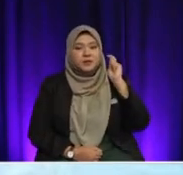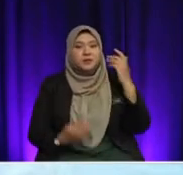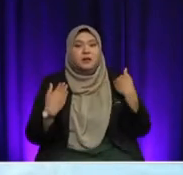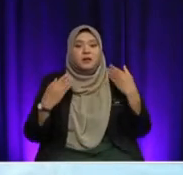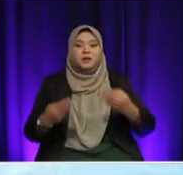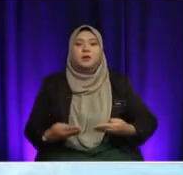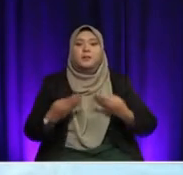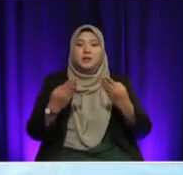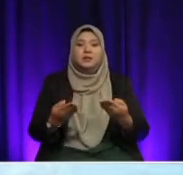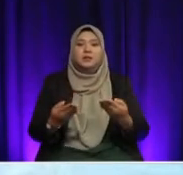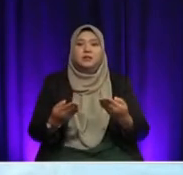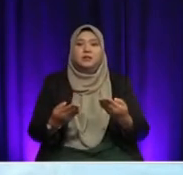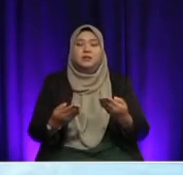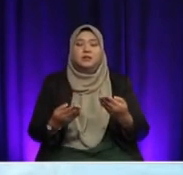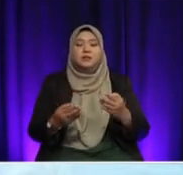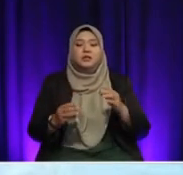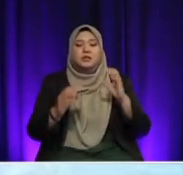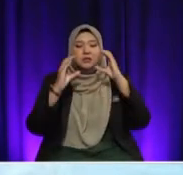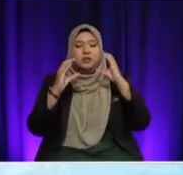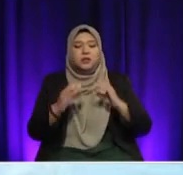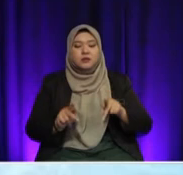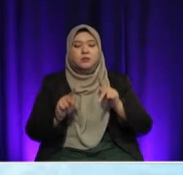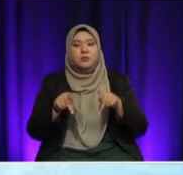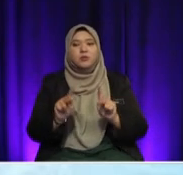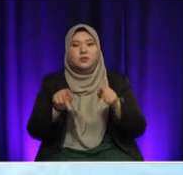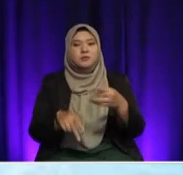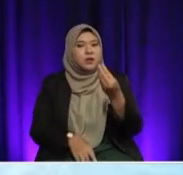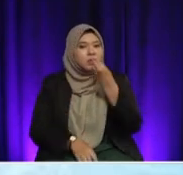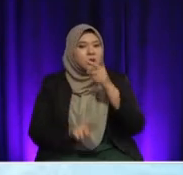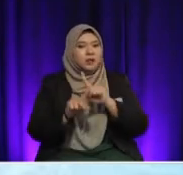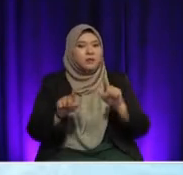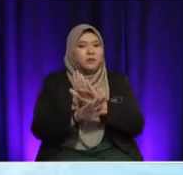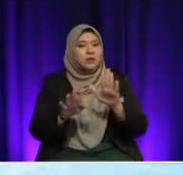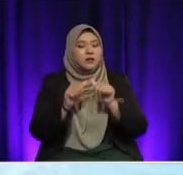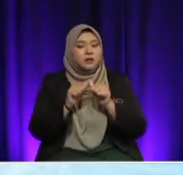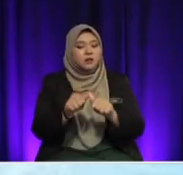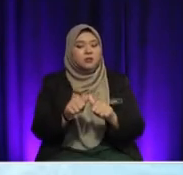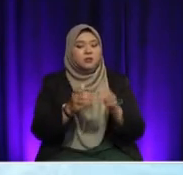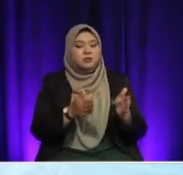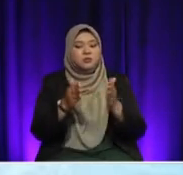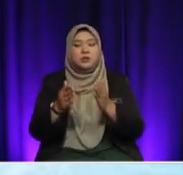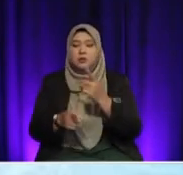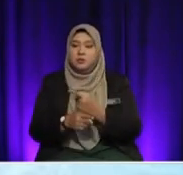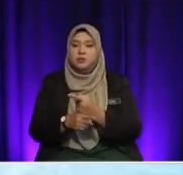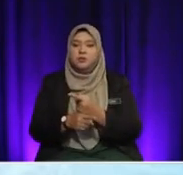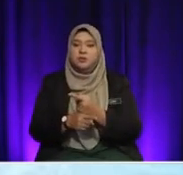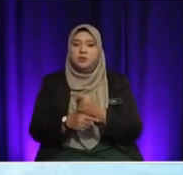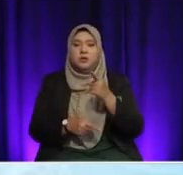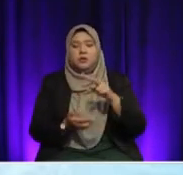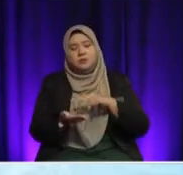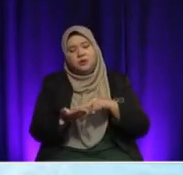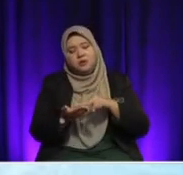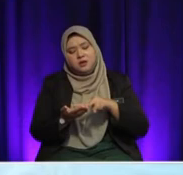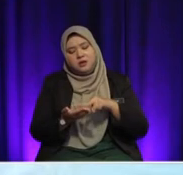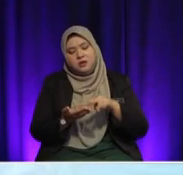dah kena jawab semua, sekarang Ilya pula kena jawab semua. Okey. Susun langkah kerja mengikut urutan yang betul dengan menulis A, B, C, D,